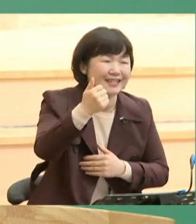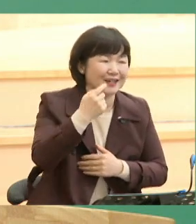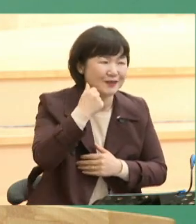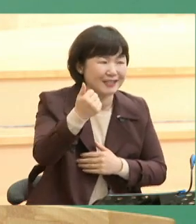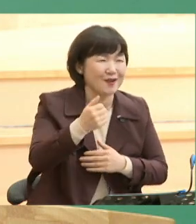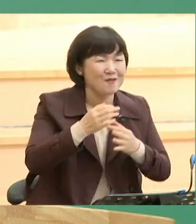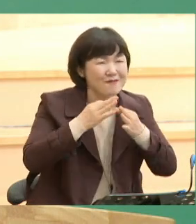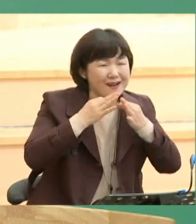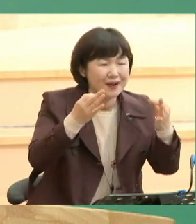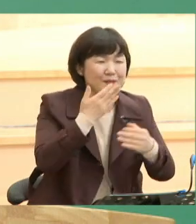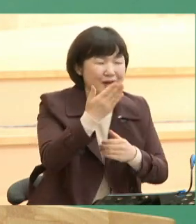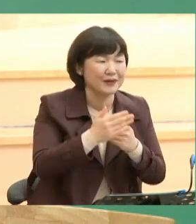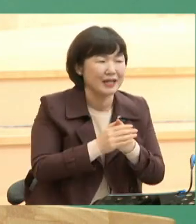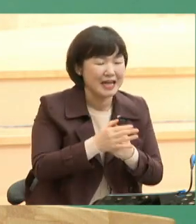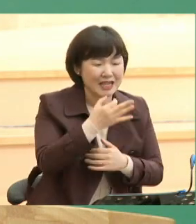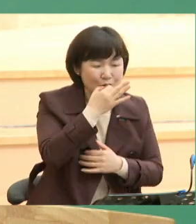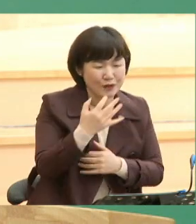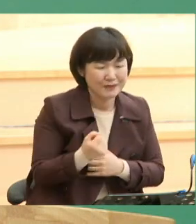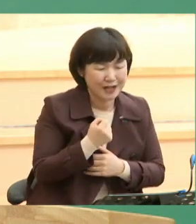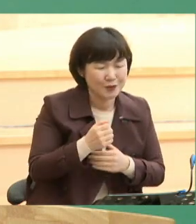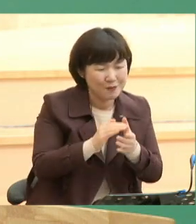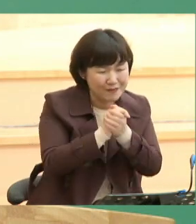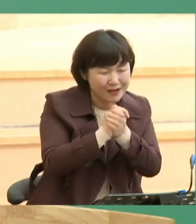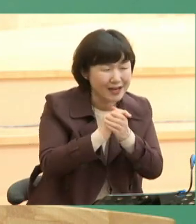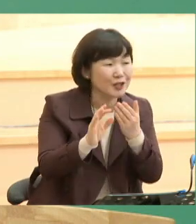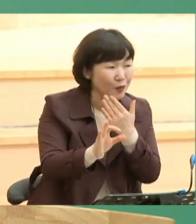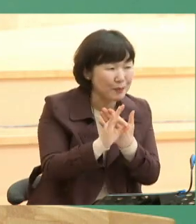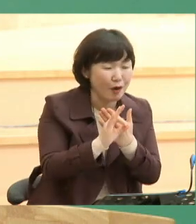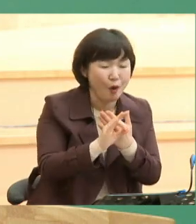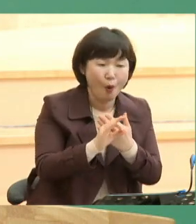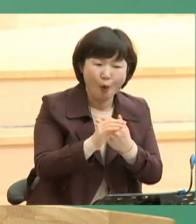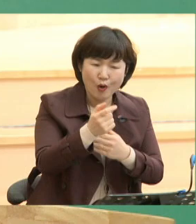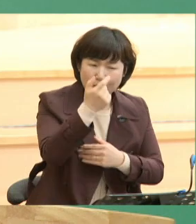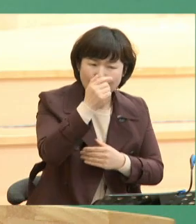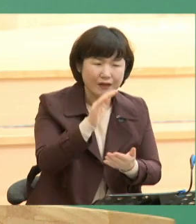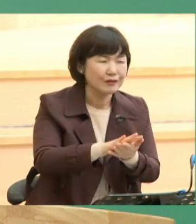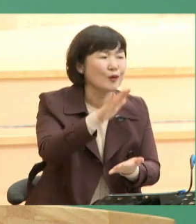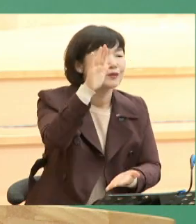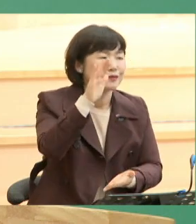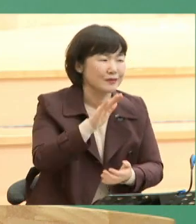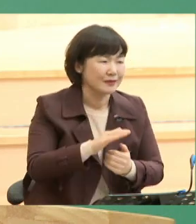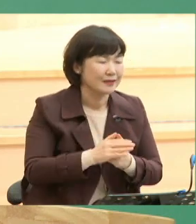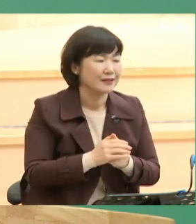정력을 품고 기도하면 뒤도 어떤 절대